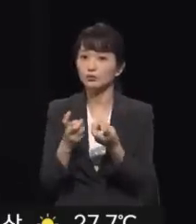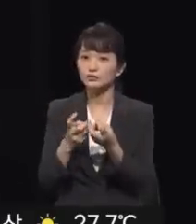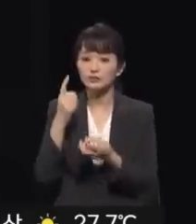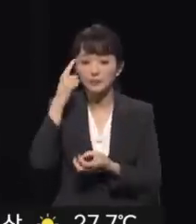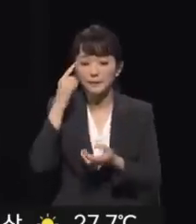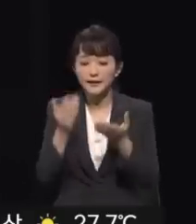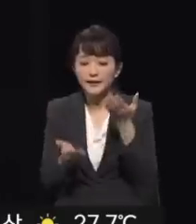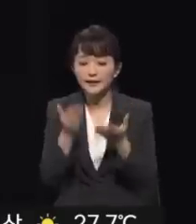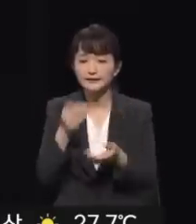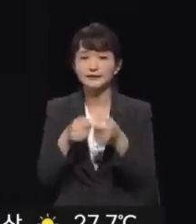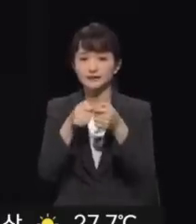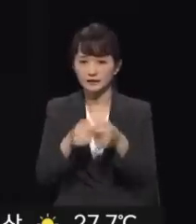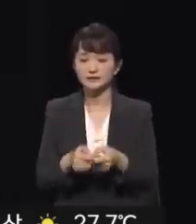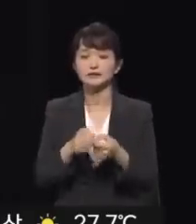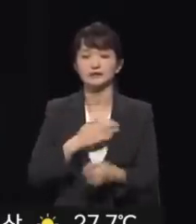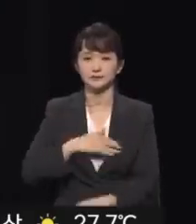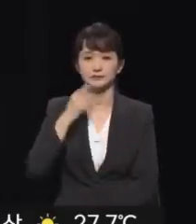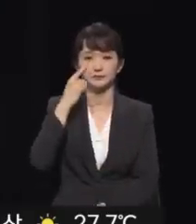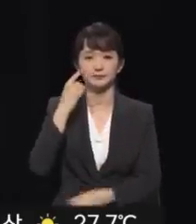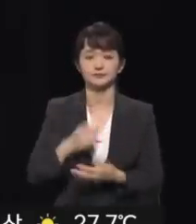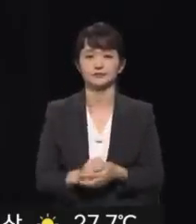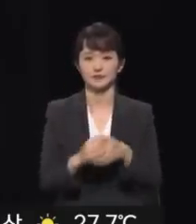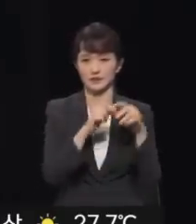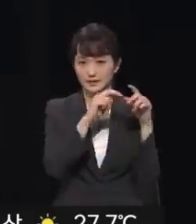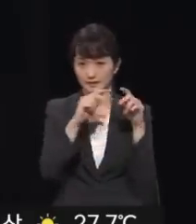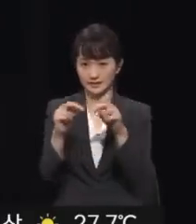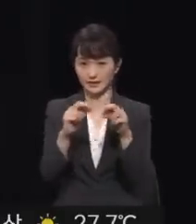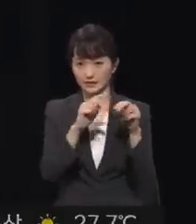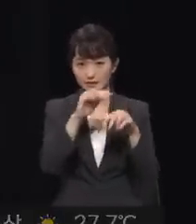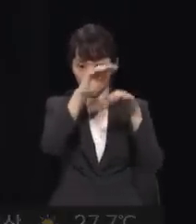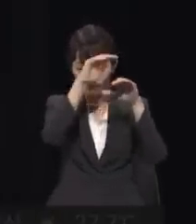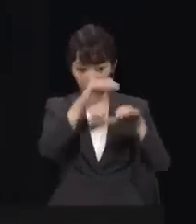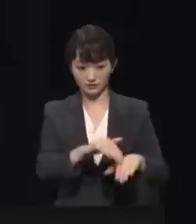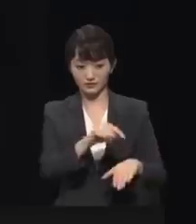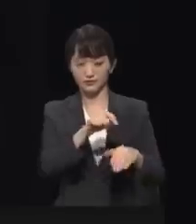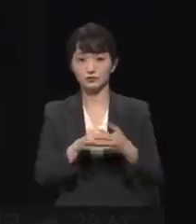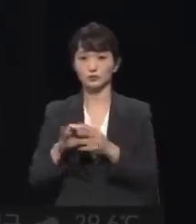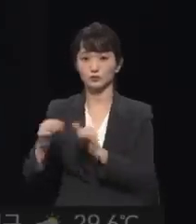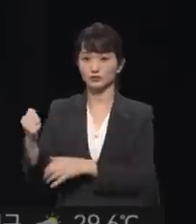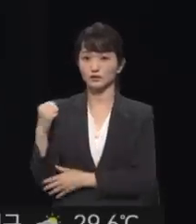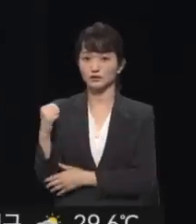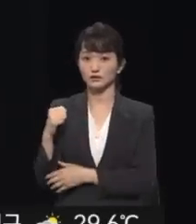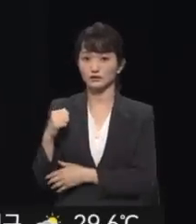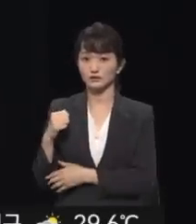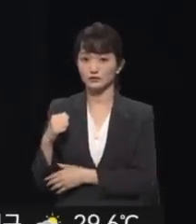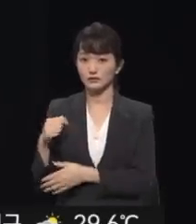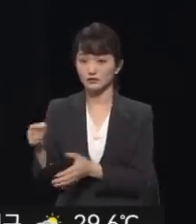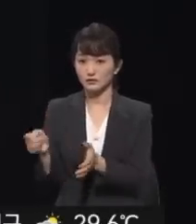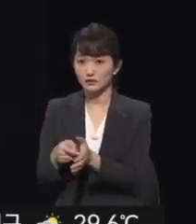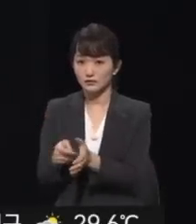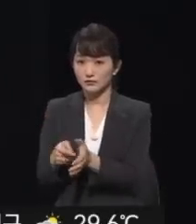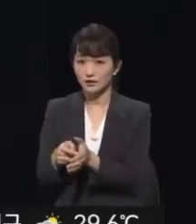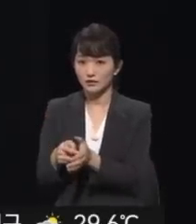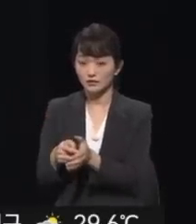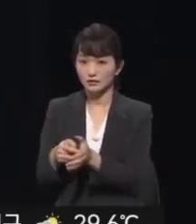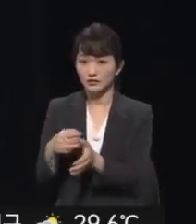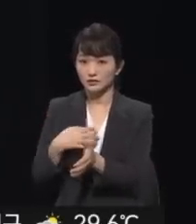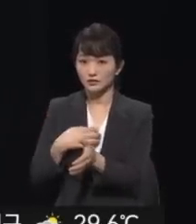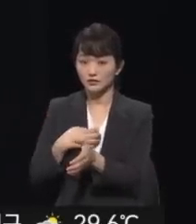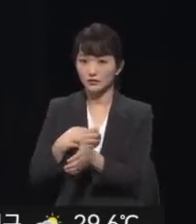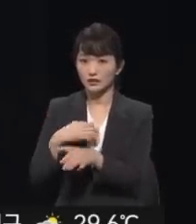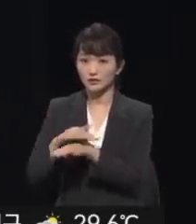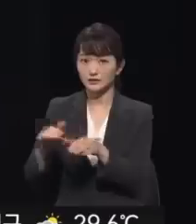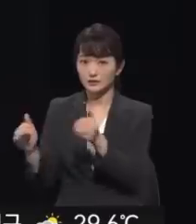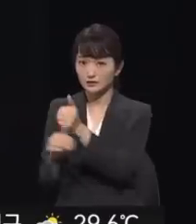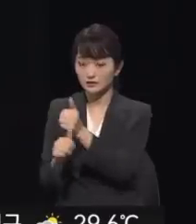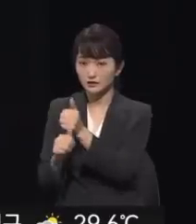하나씩 저희가 보도록 하겠습니다 쟁점을 알아보면 과연 국민의 이미 비상상황이 언 냐 구매 힘은 상인 전국 이를 통해서 비상